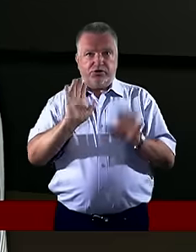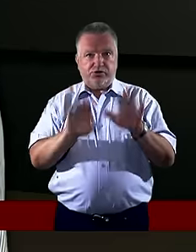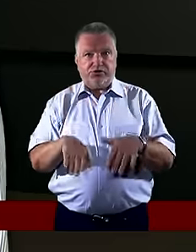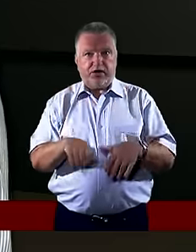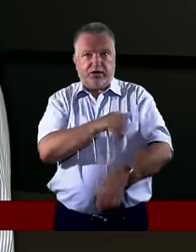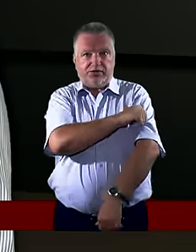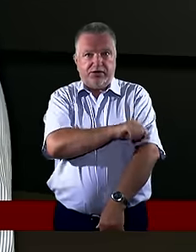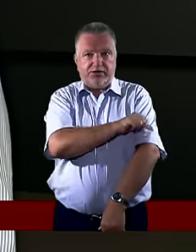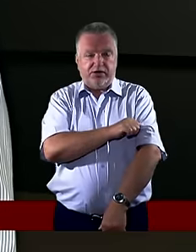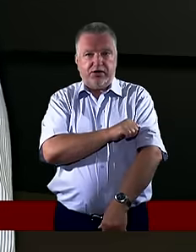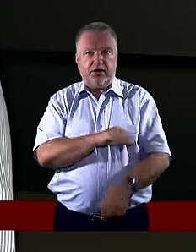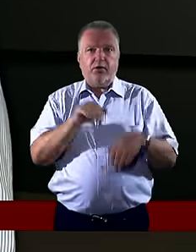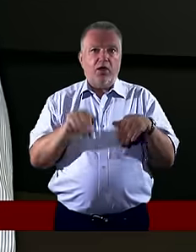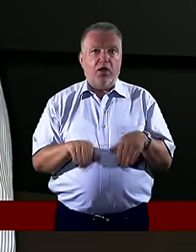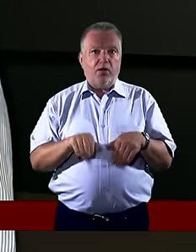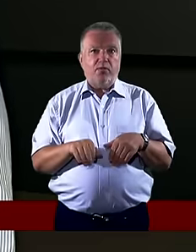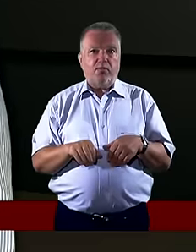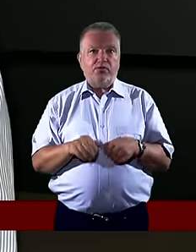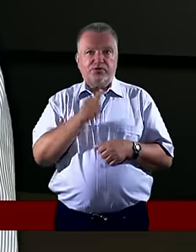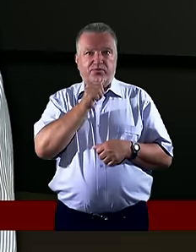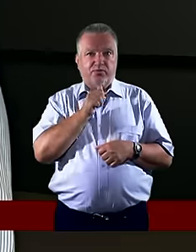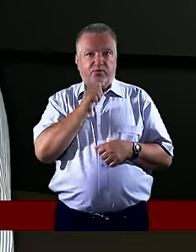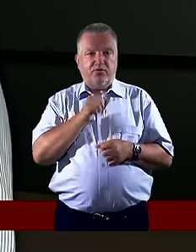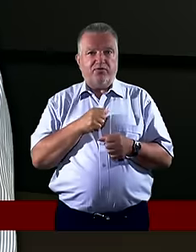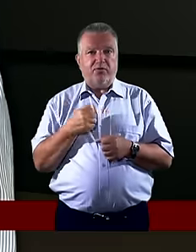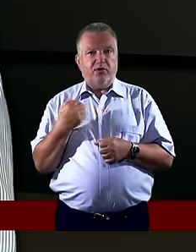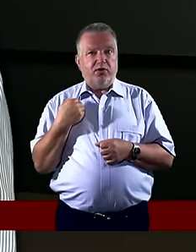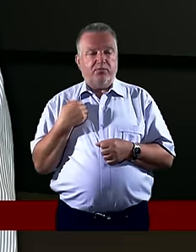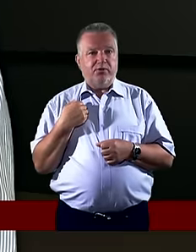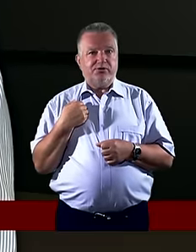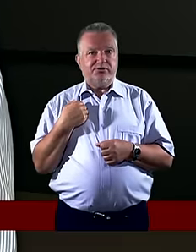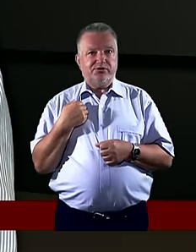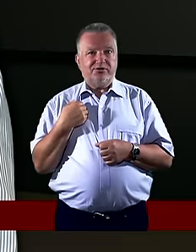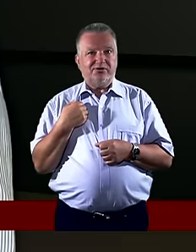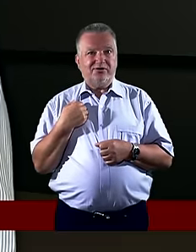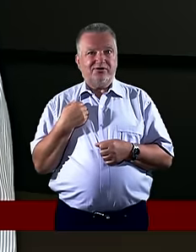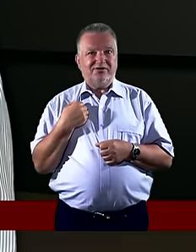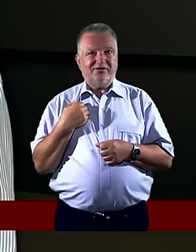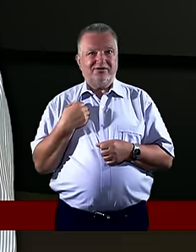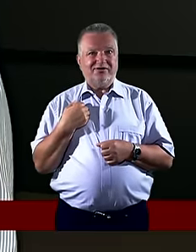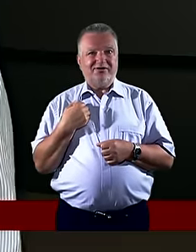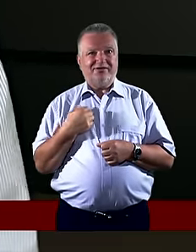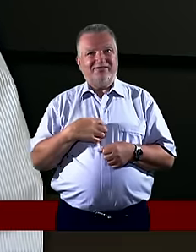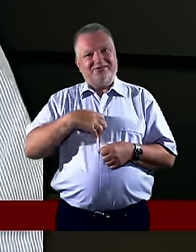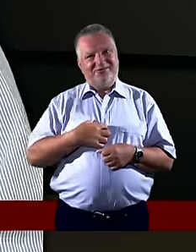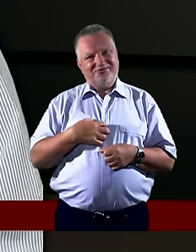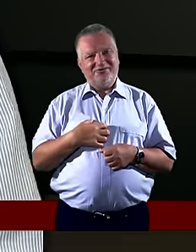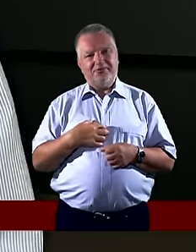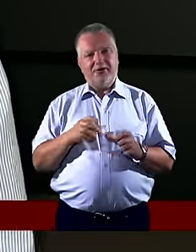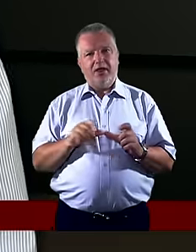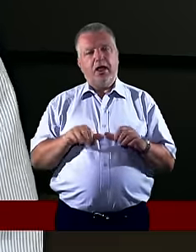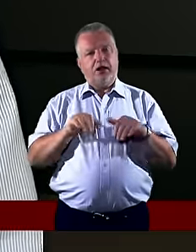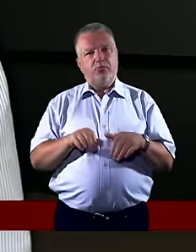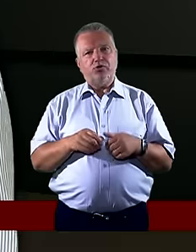chrześcijaninem, prawda? No może był troszeczkę taki, próbował być dowcipny, a może nie. Może rzeczywiście czuł